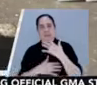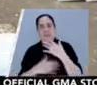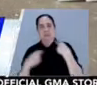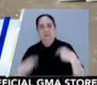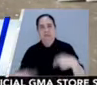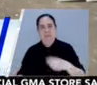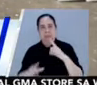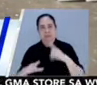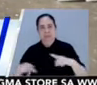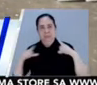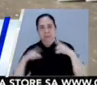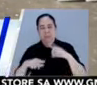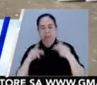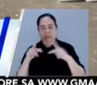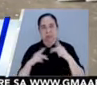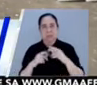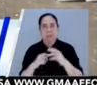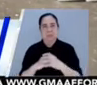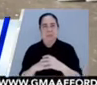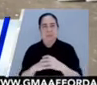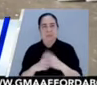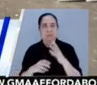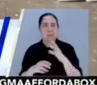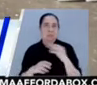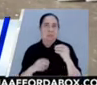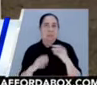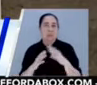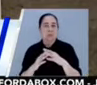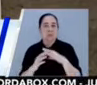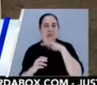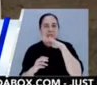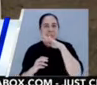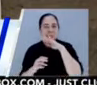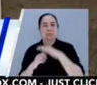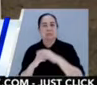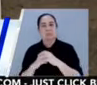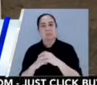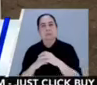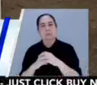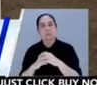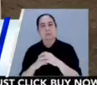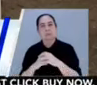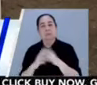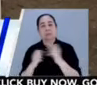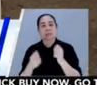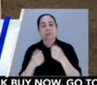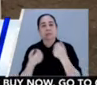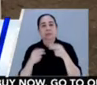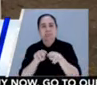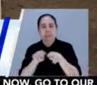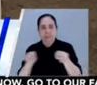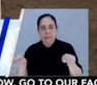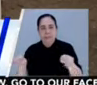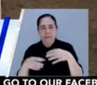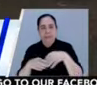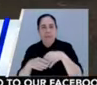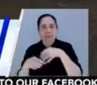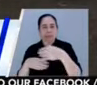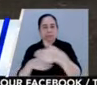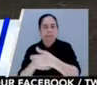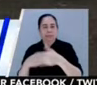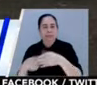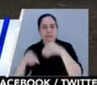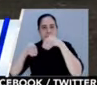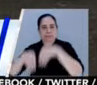ng tao saka yung mga bacteria non inihilera naman ang mga lapida ng mga labing inilagak na sa